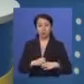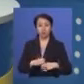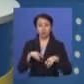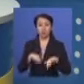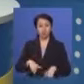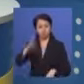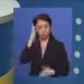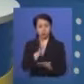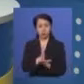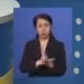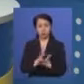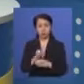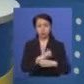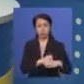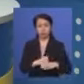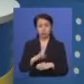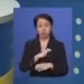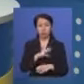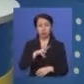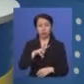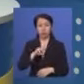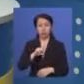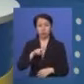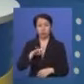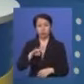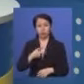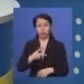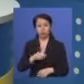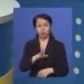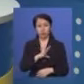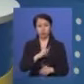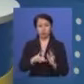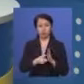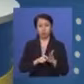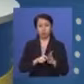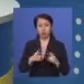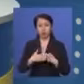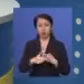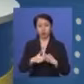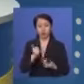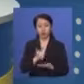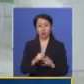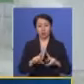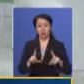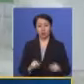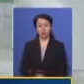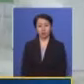делам государственной службы. Наша съемочная группа побывала в Мамлютке, где посетила фронт-офис «Открытый акимат».